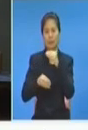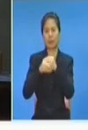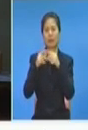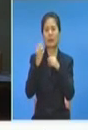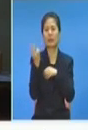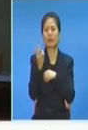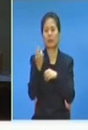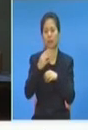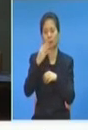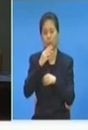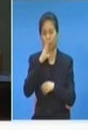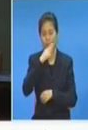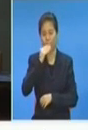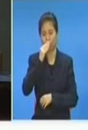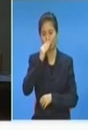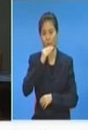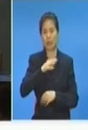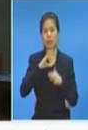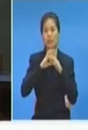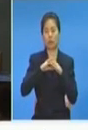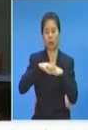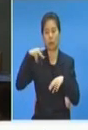มไปด้วยสาระ